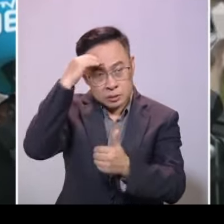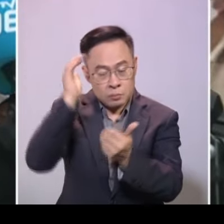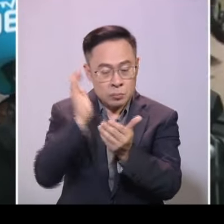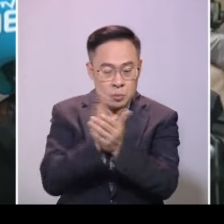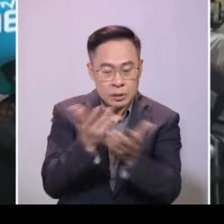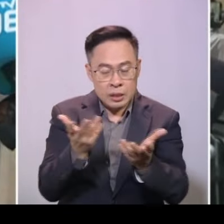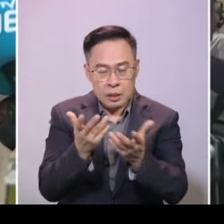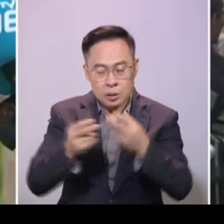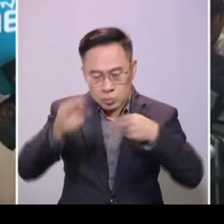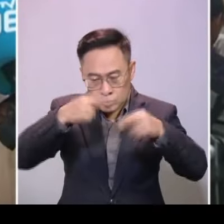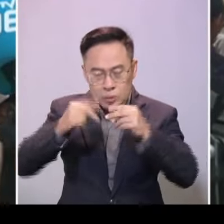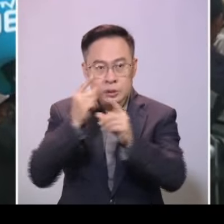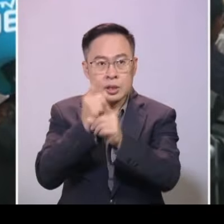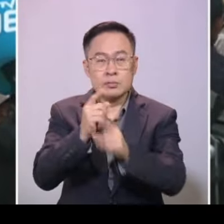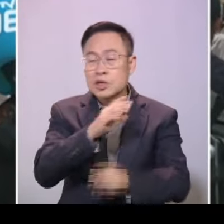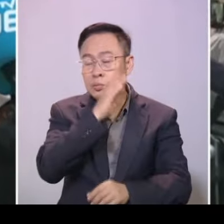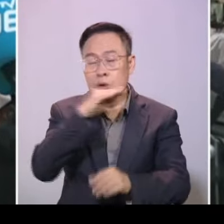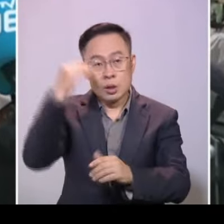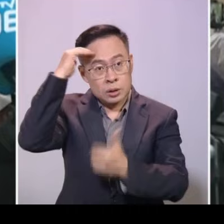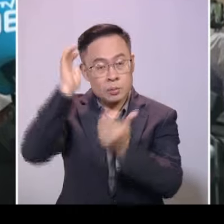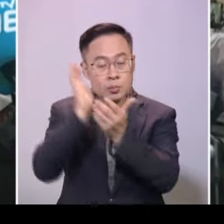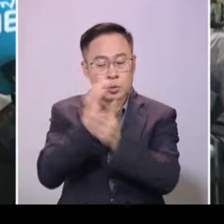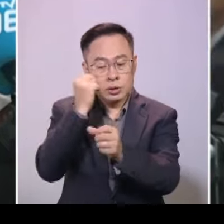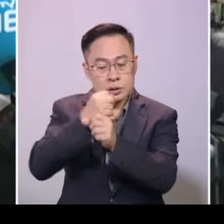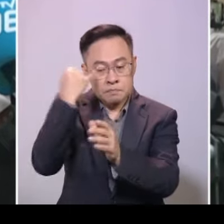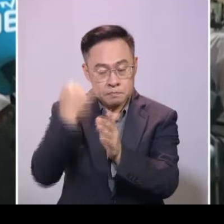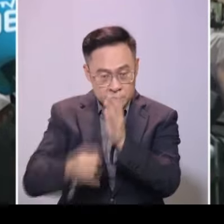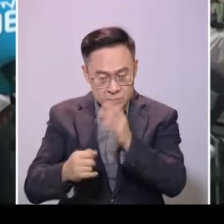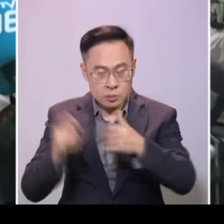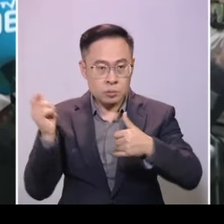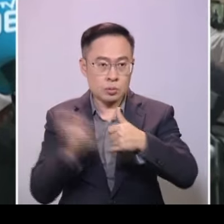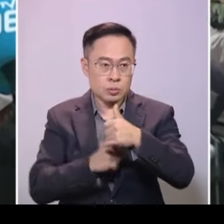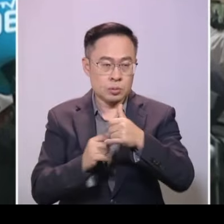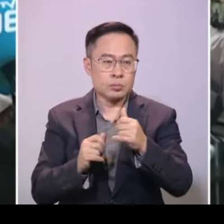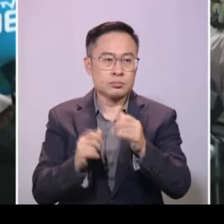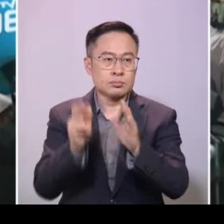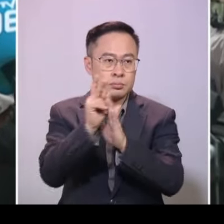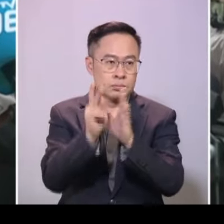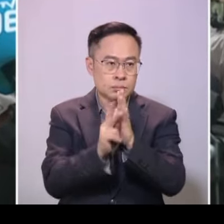าที่ที่เกี่ยวข้องก็ต้องได้รับการลงโทษนะครับ